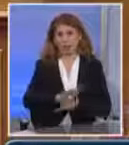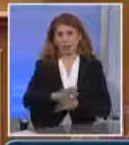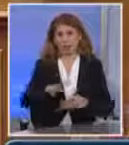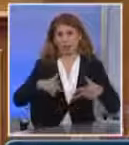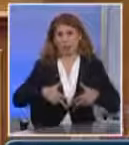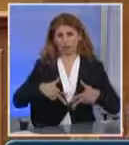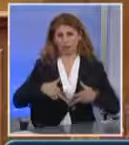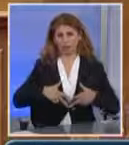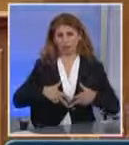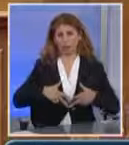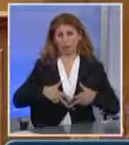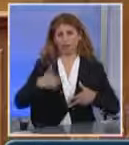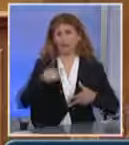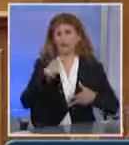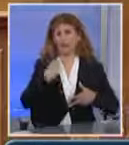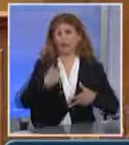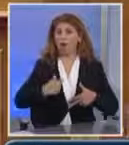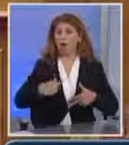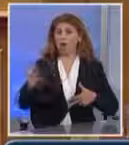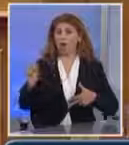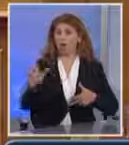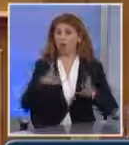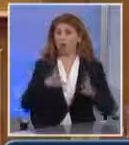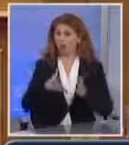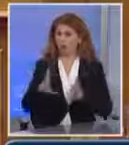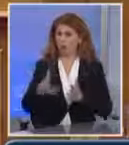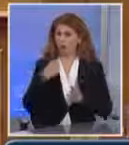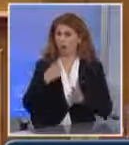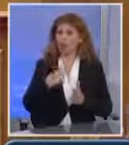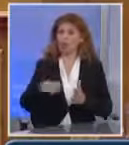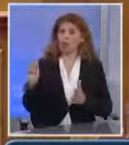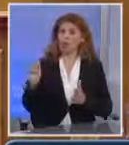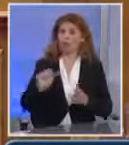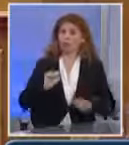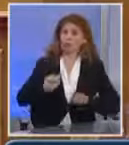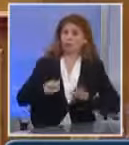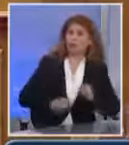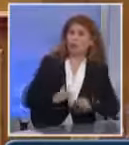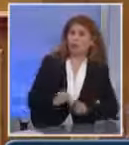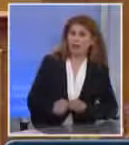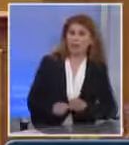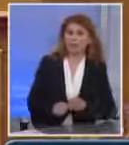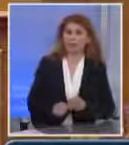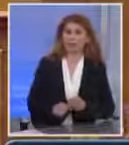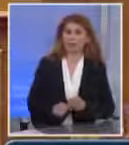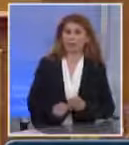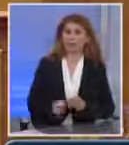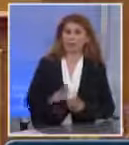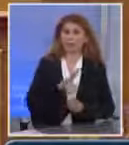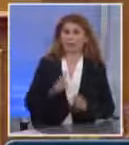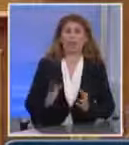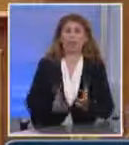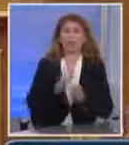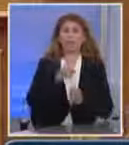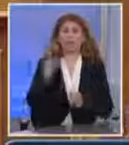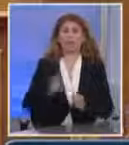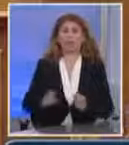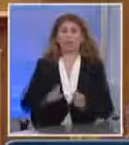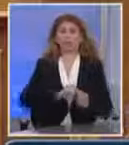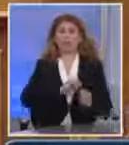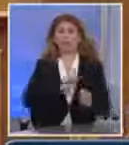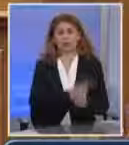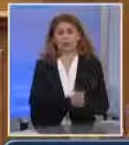κυβέρνησης. Λέμε όχι στην εξαπάτηση. Λέμε όχι στον αγώνα σας για την επιβίωσή σας στην εξουσία.